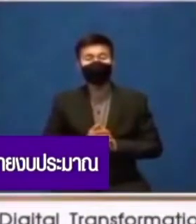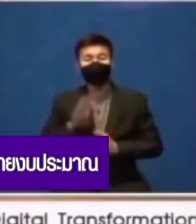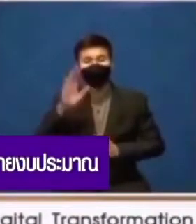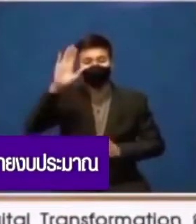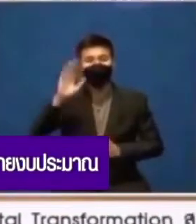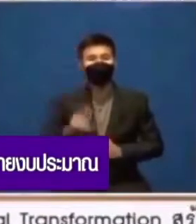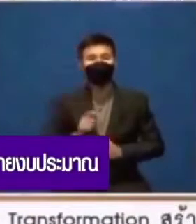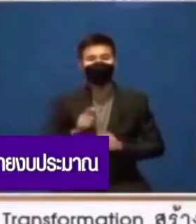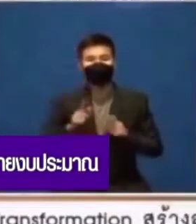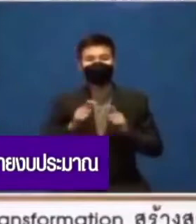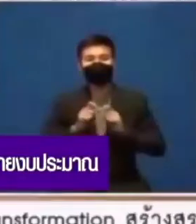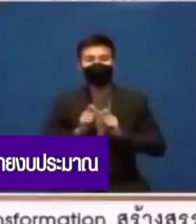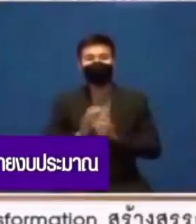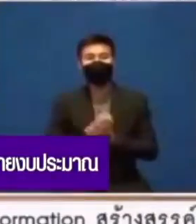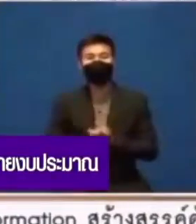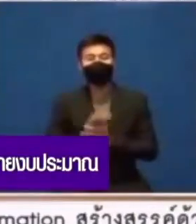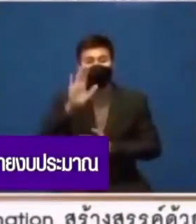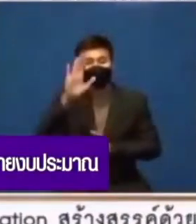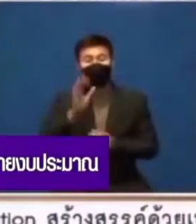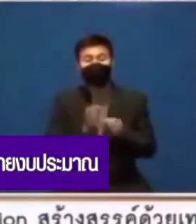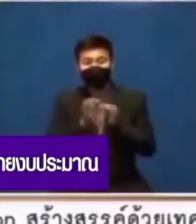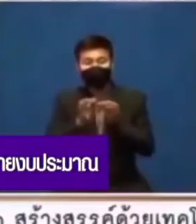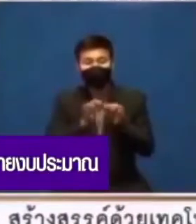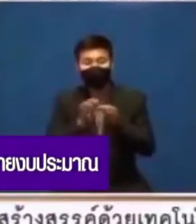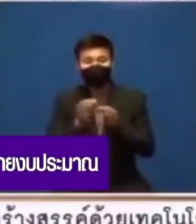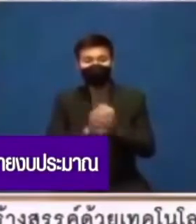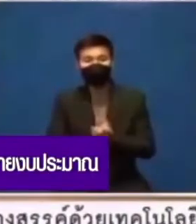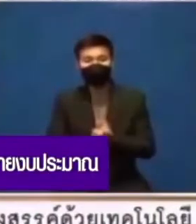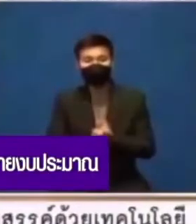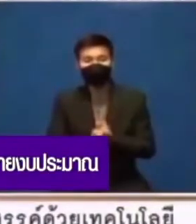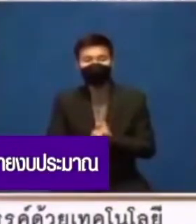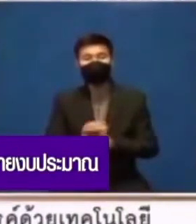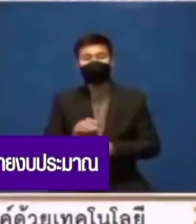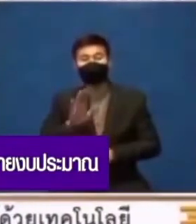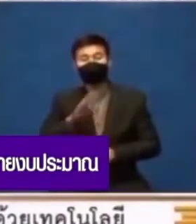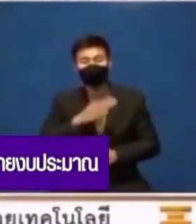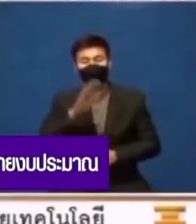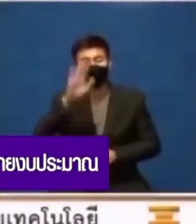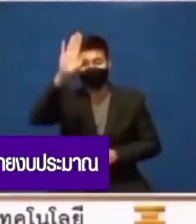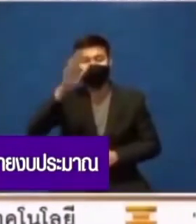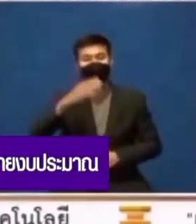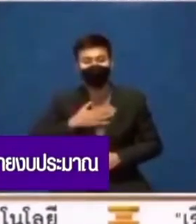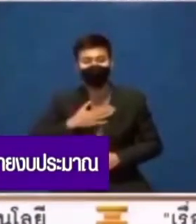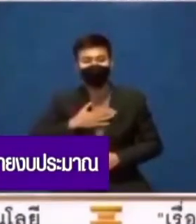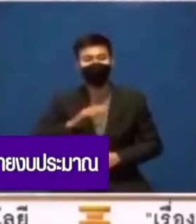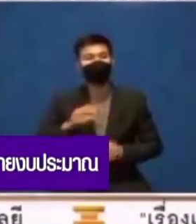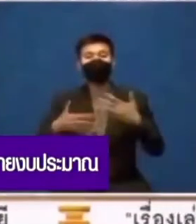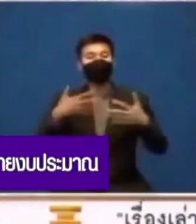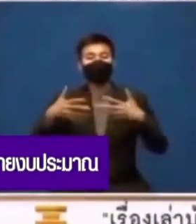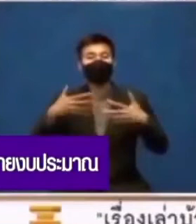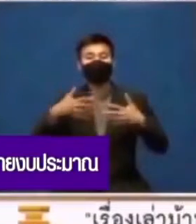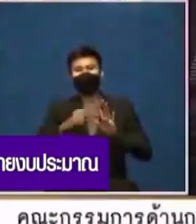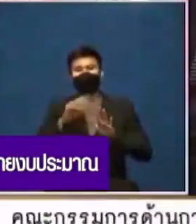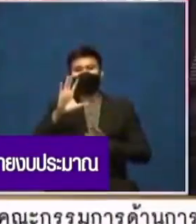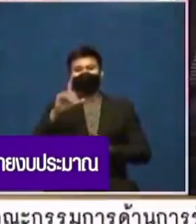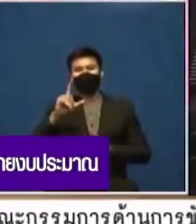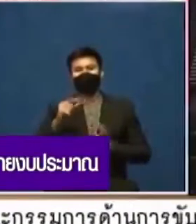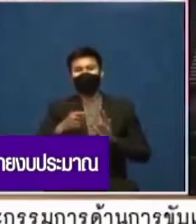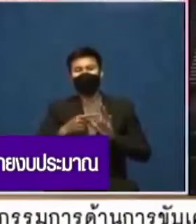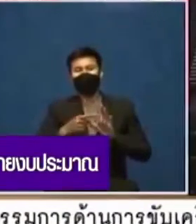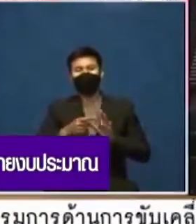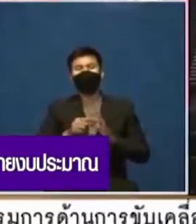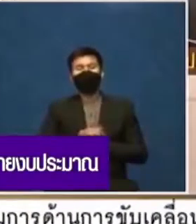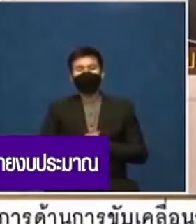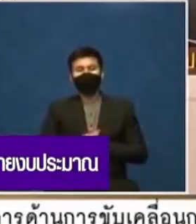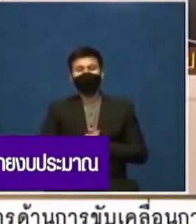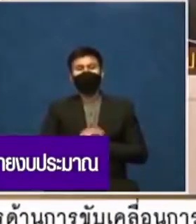านเนี่ยต้องห้ามเลยนะคะนะคะเดี๋ยวไปดูบรรยากาศในช่วงนี้กันเลยค่ะ ท่านต่อไปครับ ท่าน